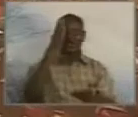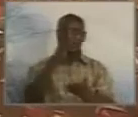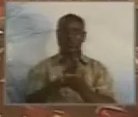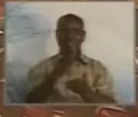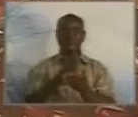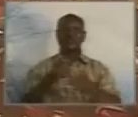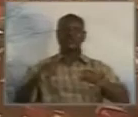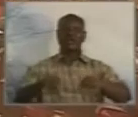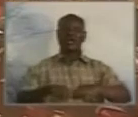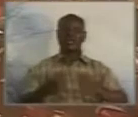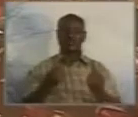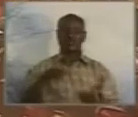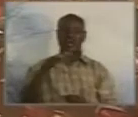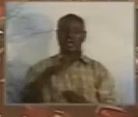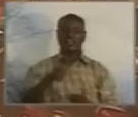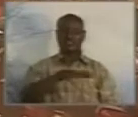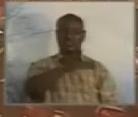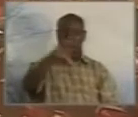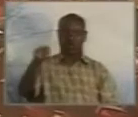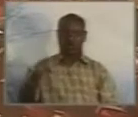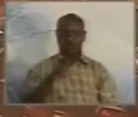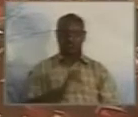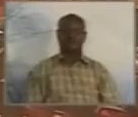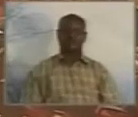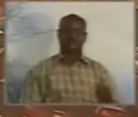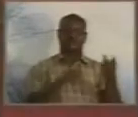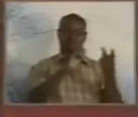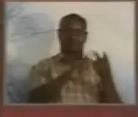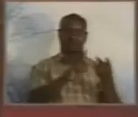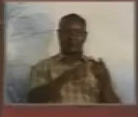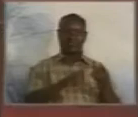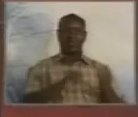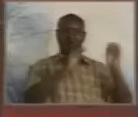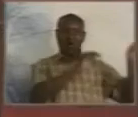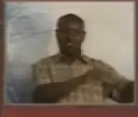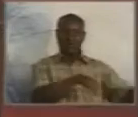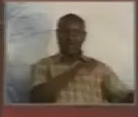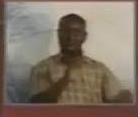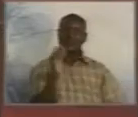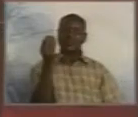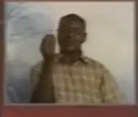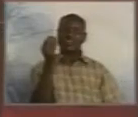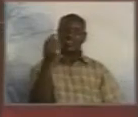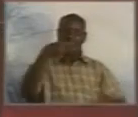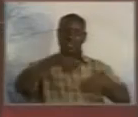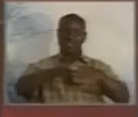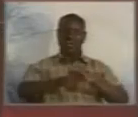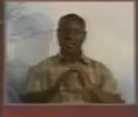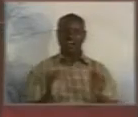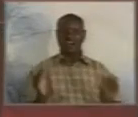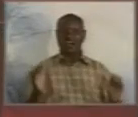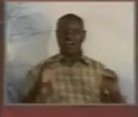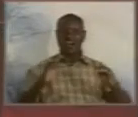meshi spika jambo la pili ninga kuzum ni uchi wa madini ndani ya hihi tulipa